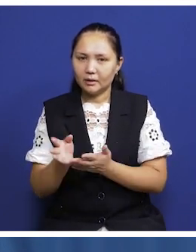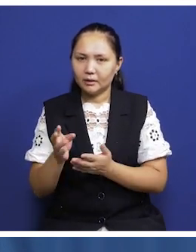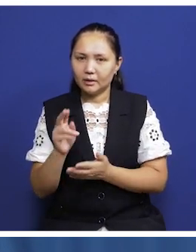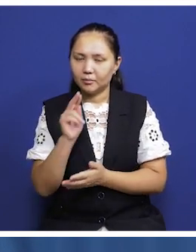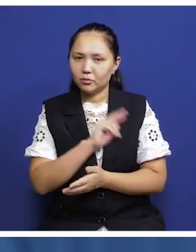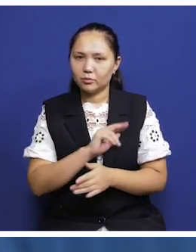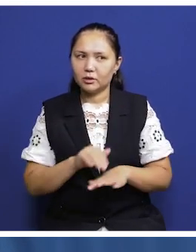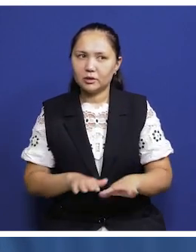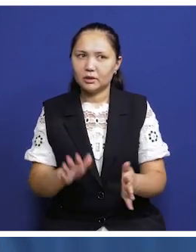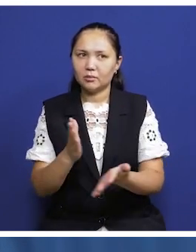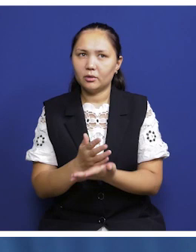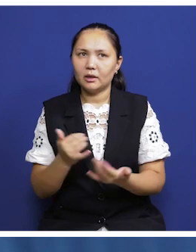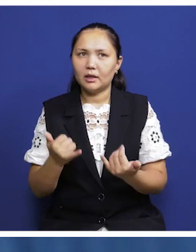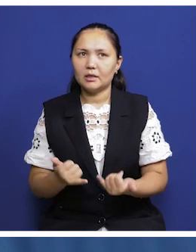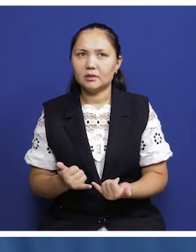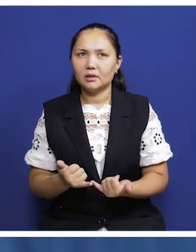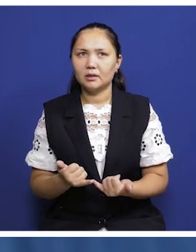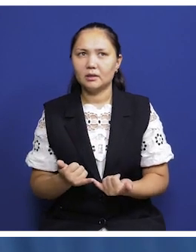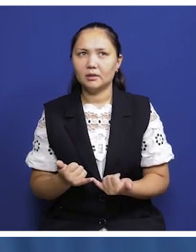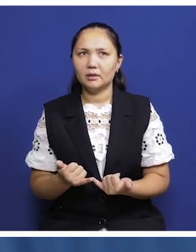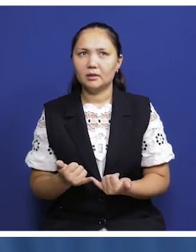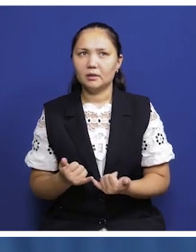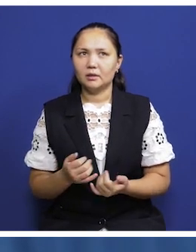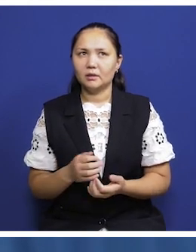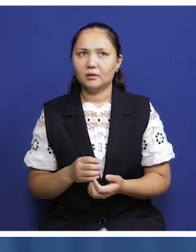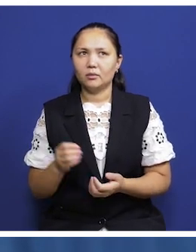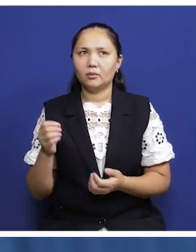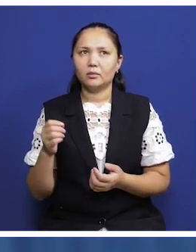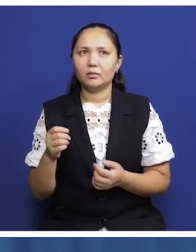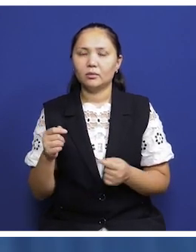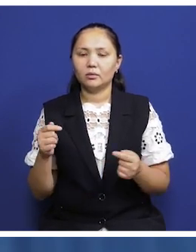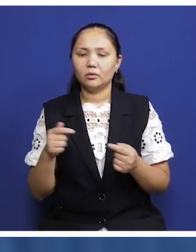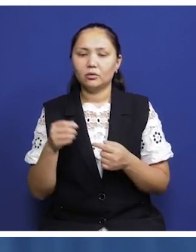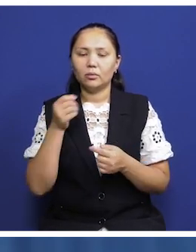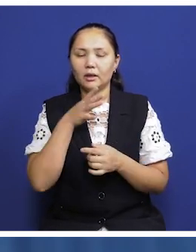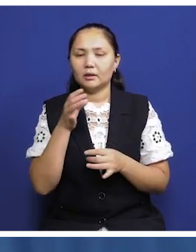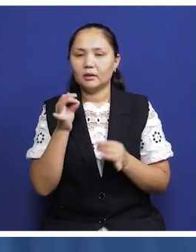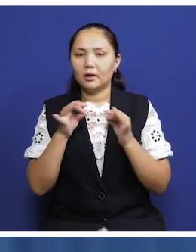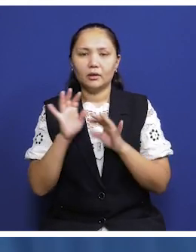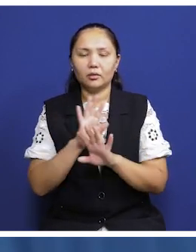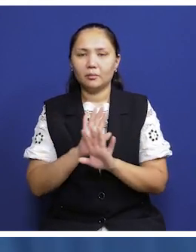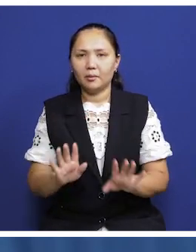істейміз. Қазір мынандай уақытта сенеді дегенге ол дұрыс болмайды. Бізде